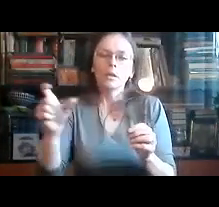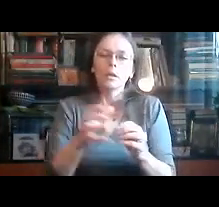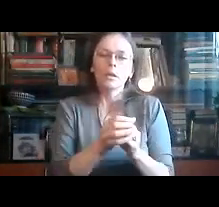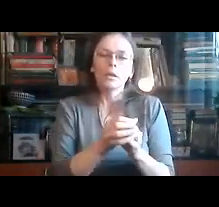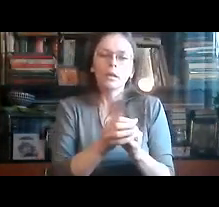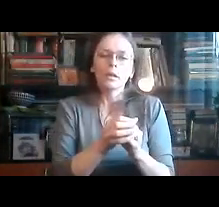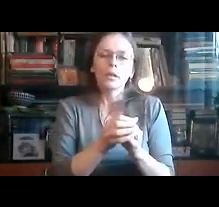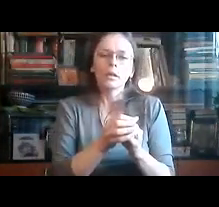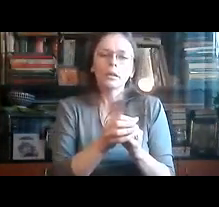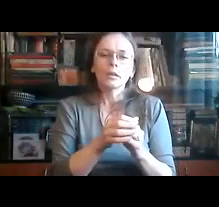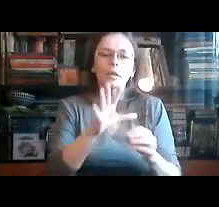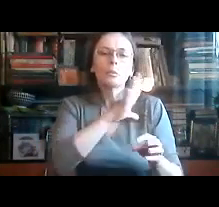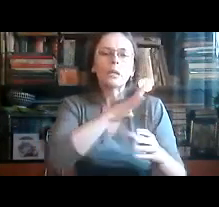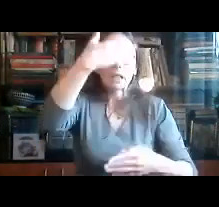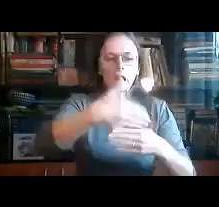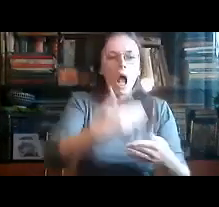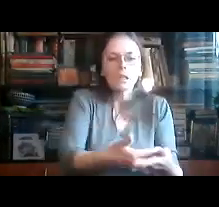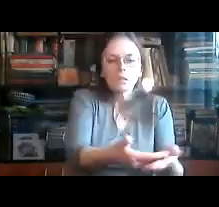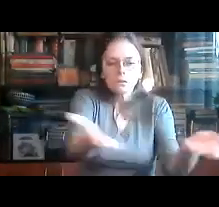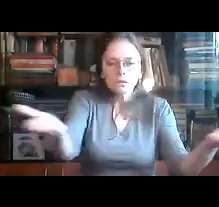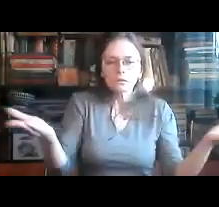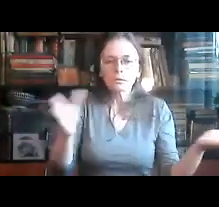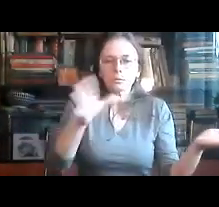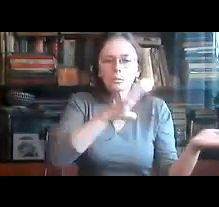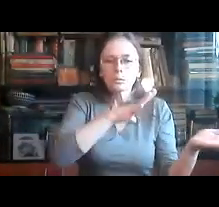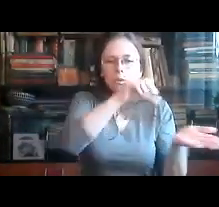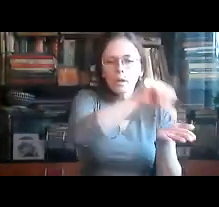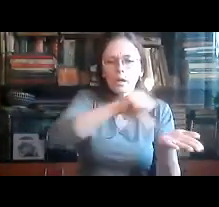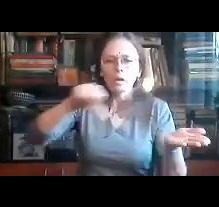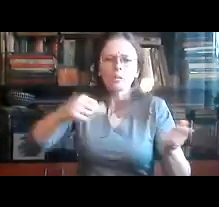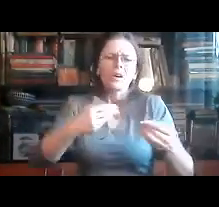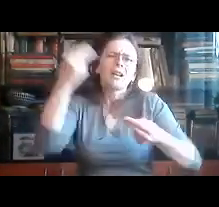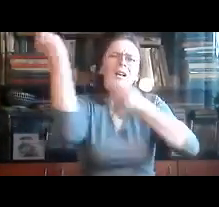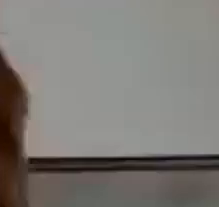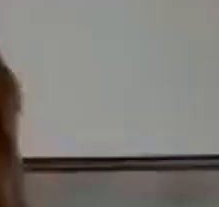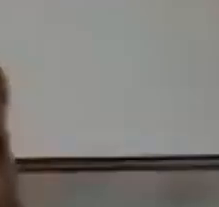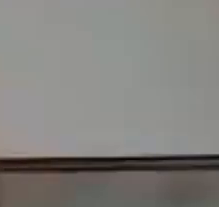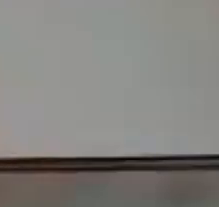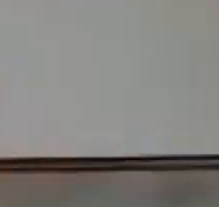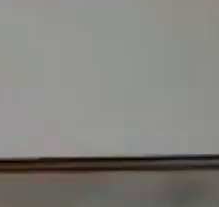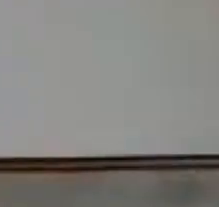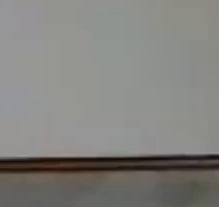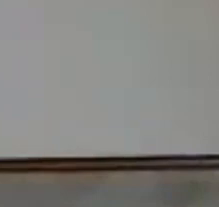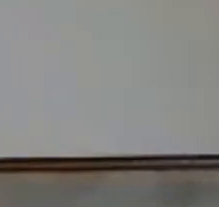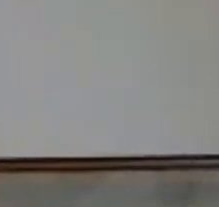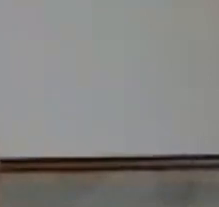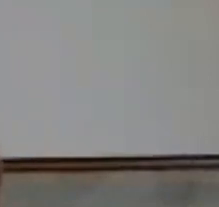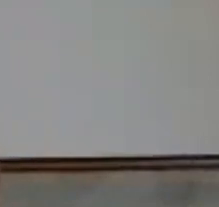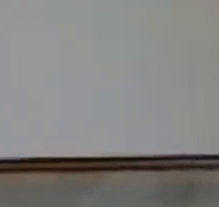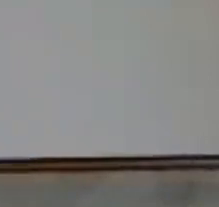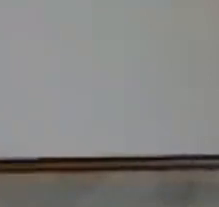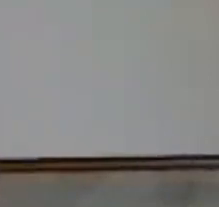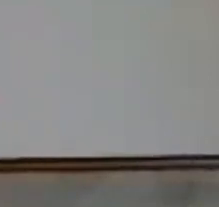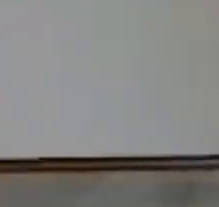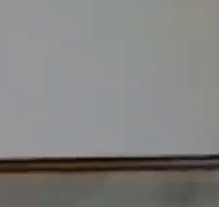были безумно красивая картинка, поля, леса и так далее. Это